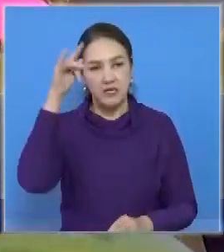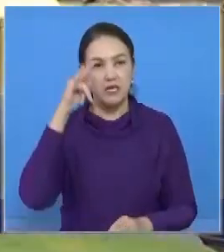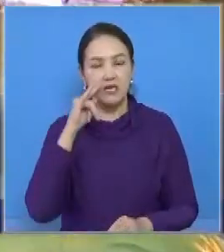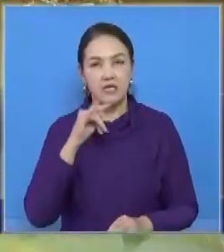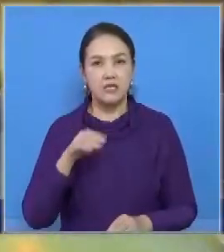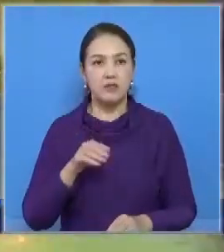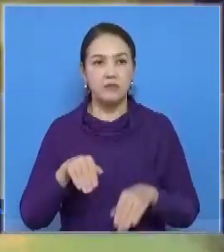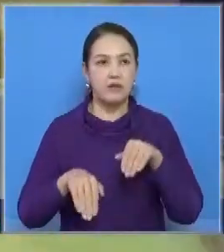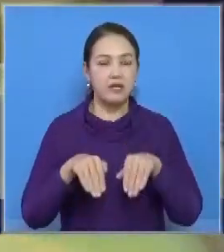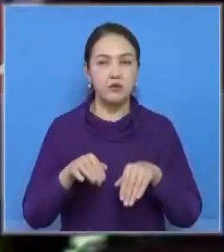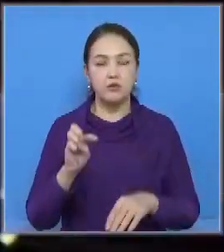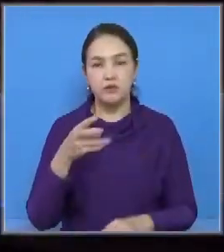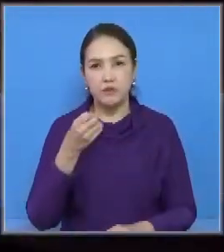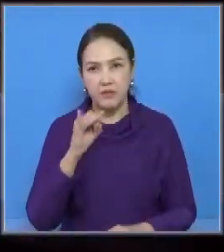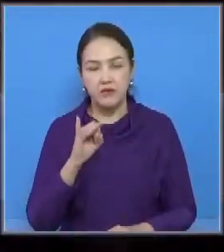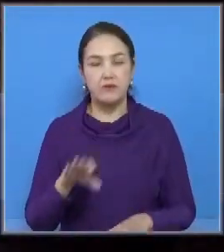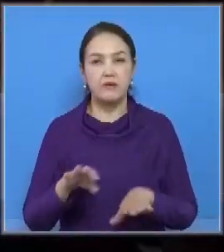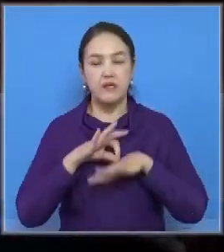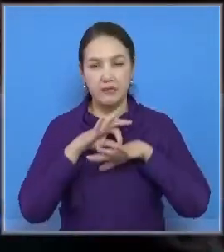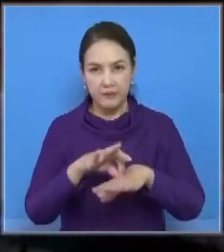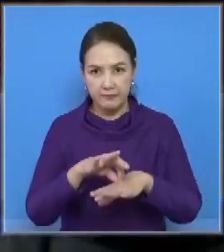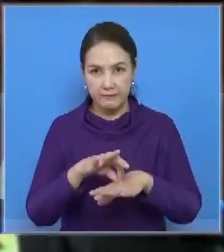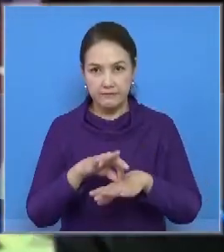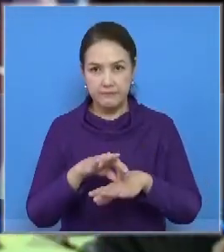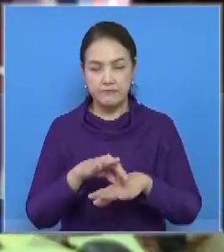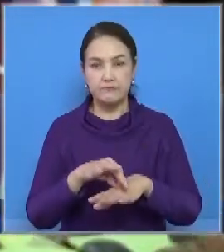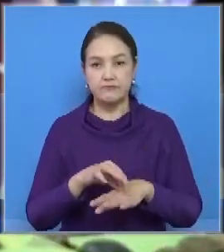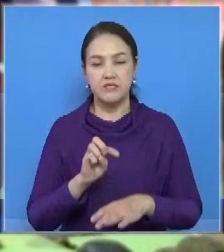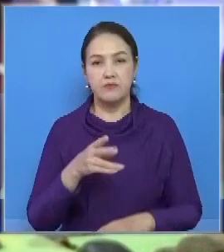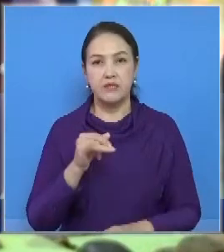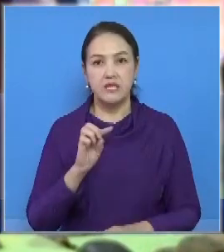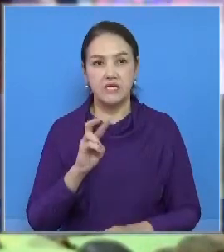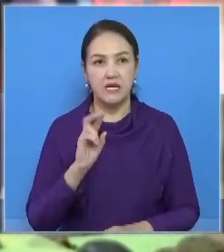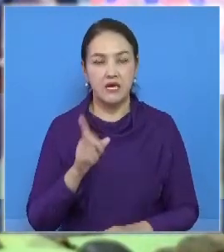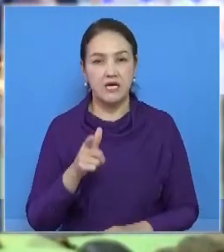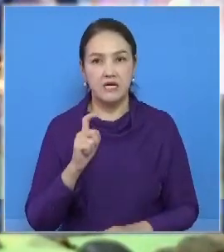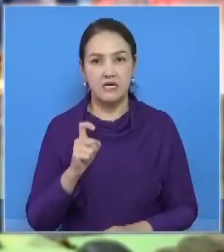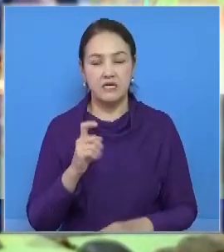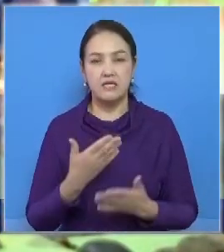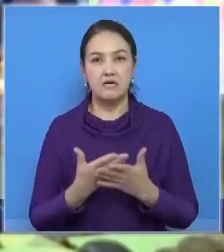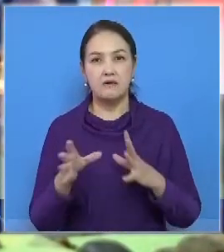Нурслу Топаловой. Пройдет обряд никах совместно с